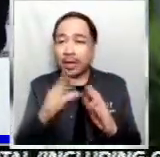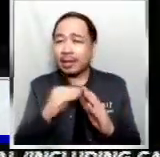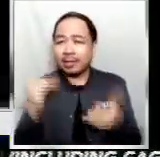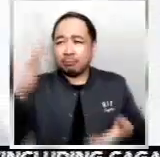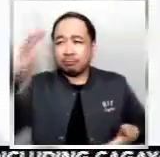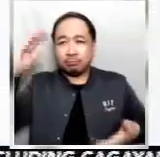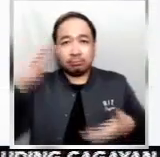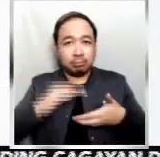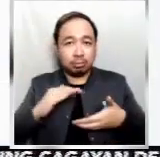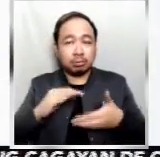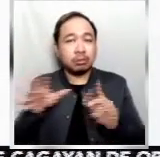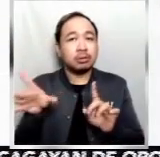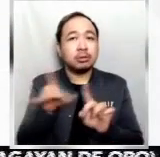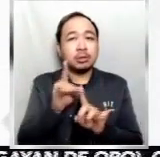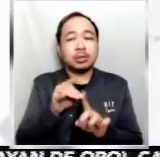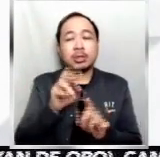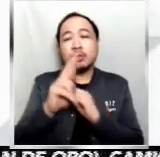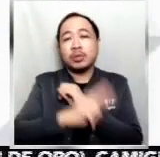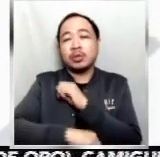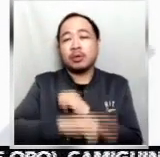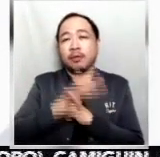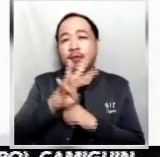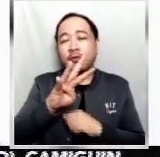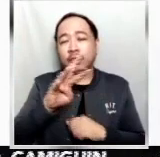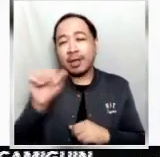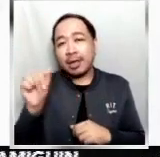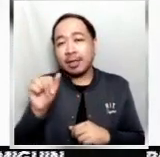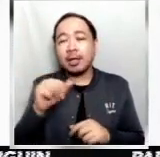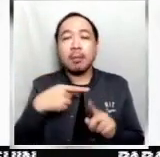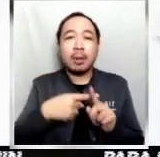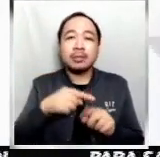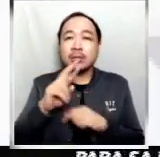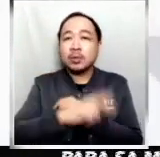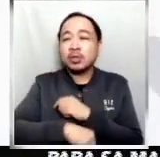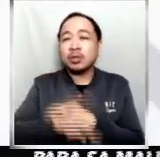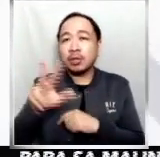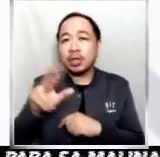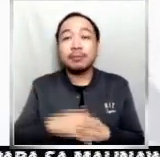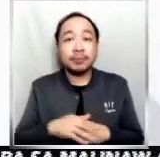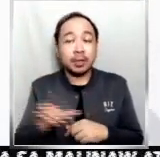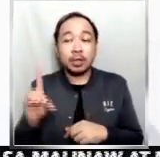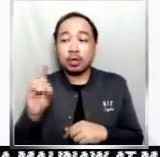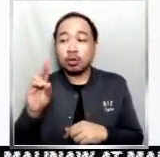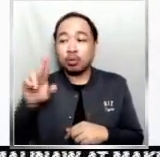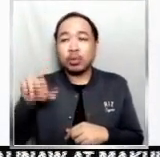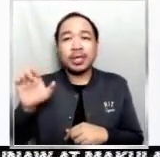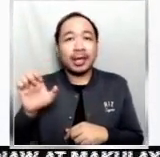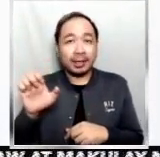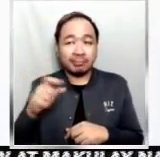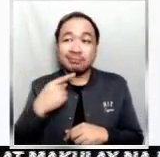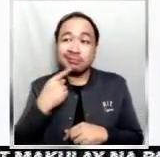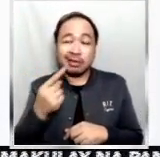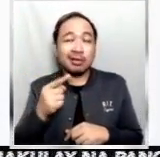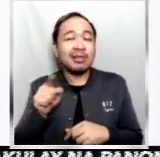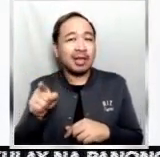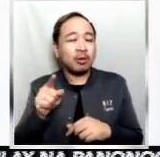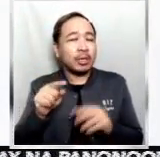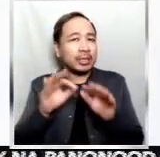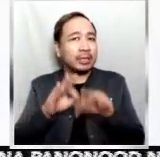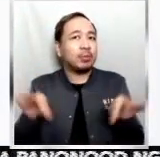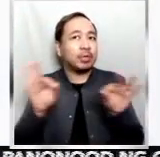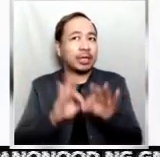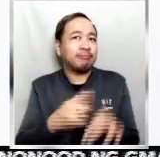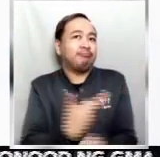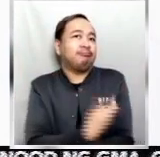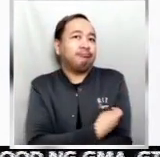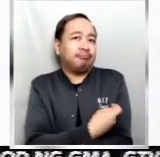3. Sabi ni Health Secretary Francisco Duque III, susi nga raw sa pagbaba ng mga kaso ang pagbabakuna, maging ang mas maganda na